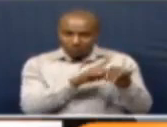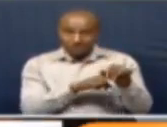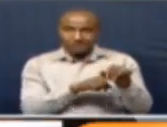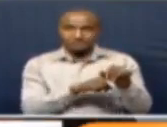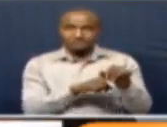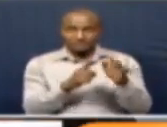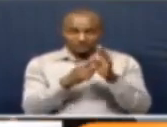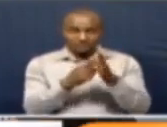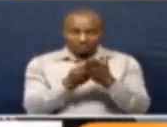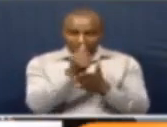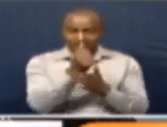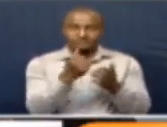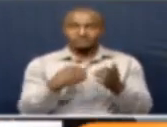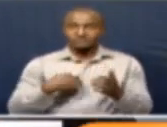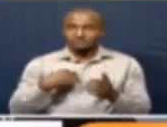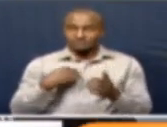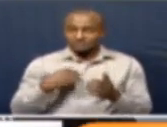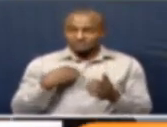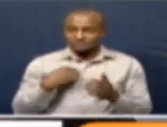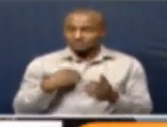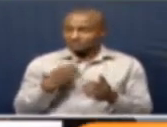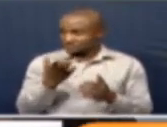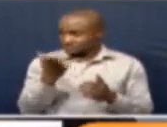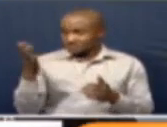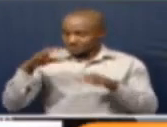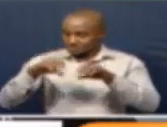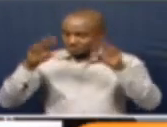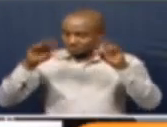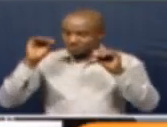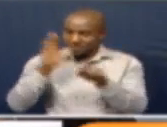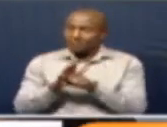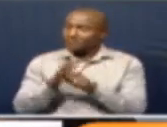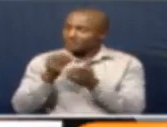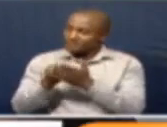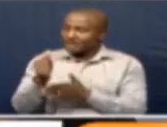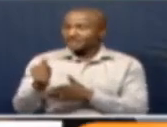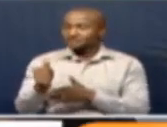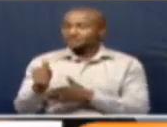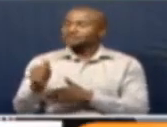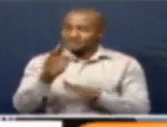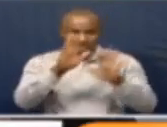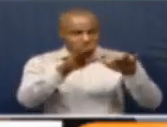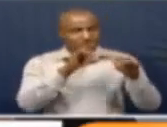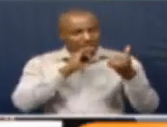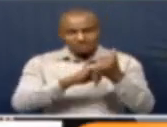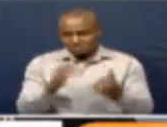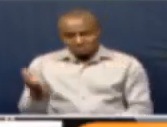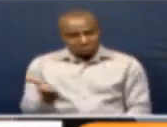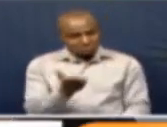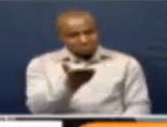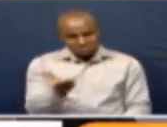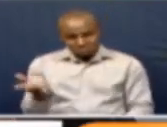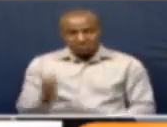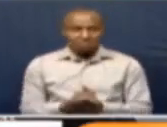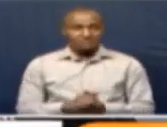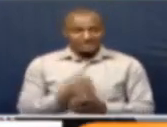tu zawadi siku moja. Nasikia mitumba iko sana Nairobi. Mnunulie tu suti moja, alafu mwambie haa mume wangu, hii nimekuletea zawadi.